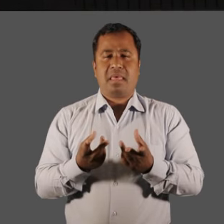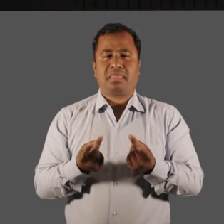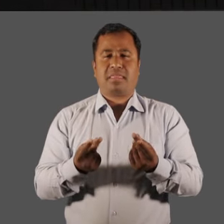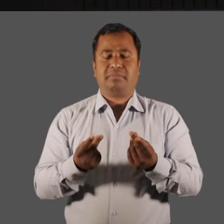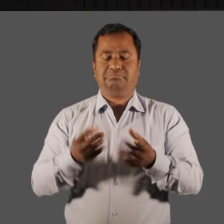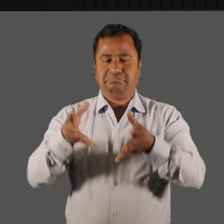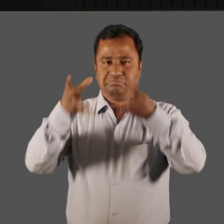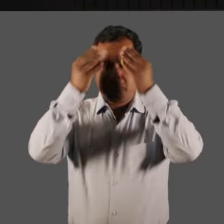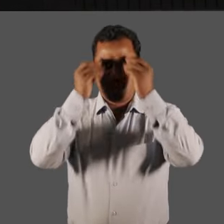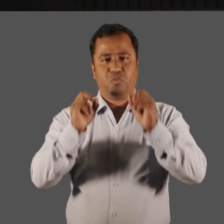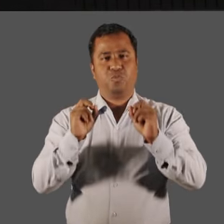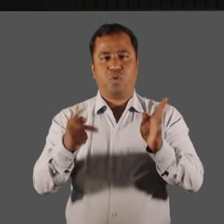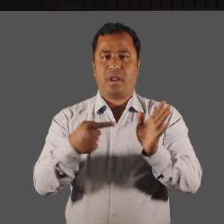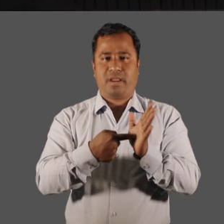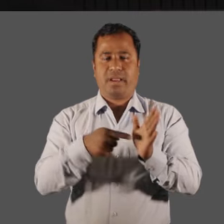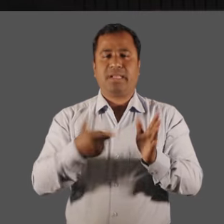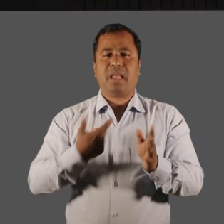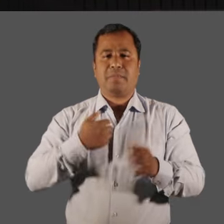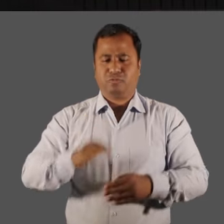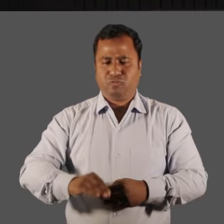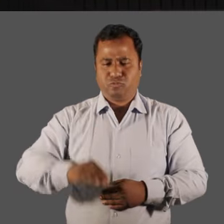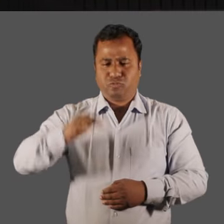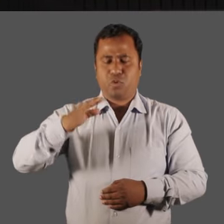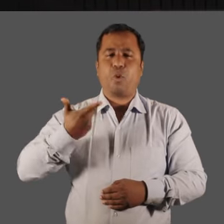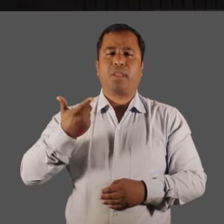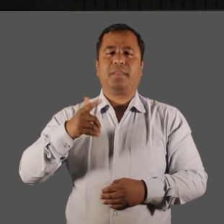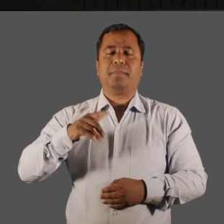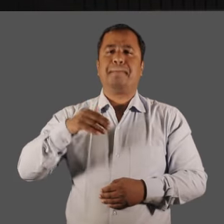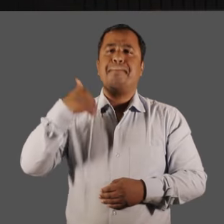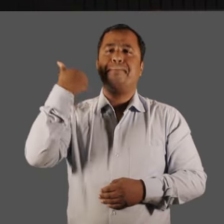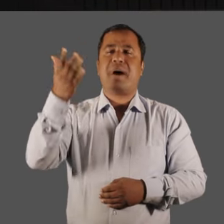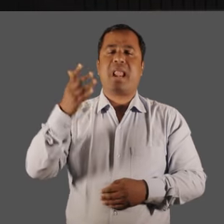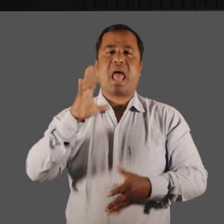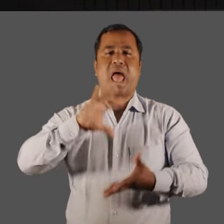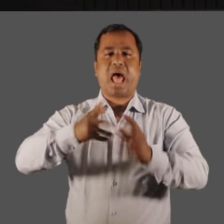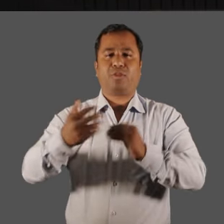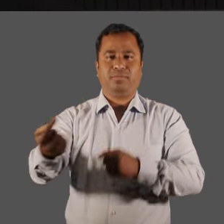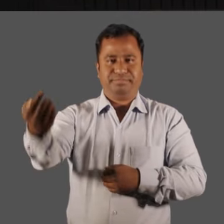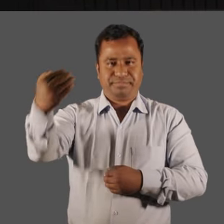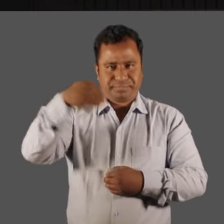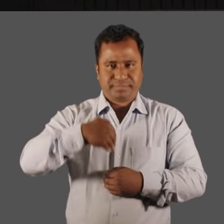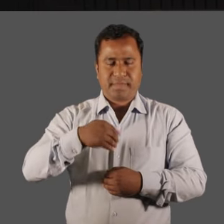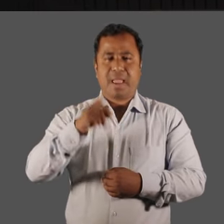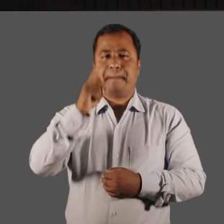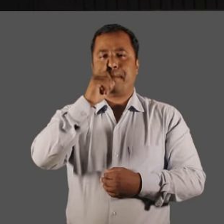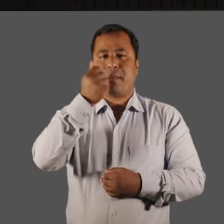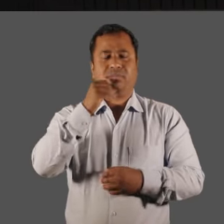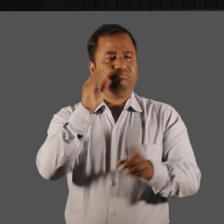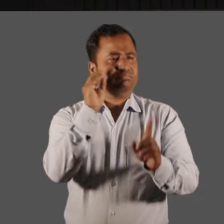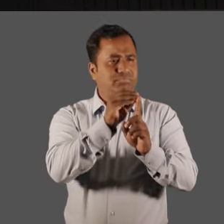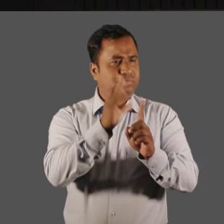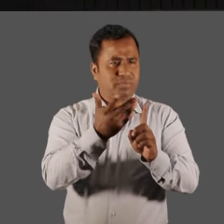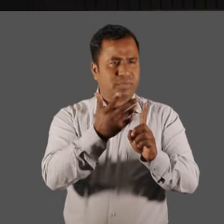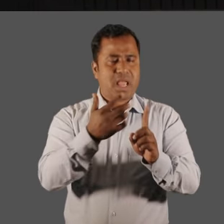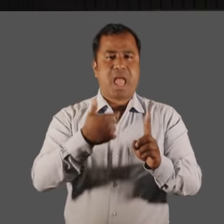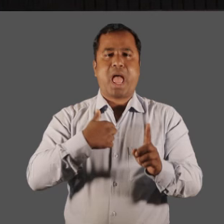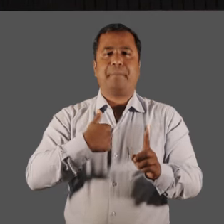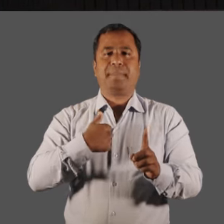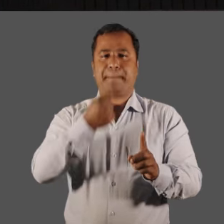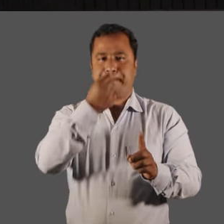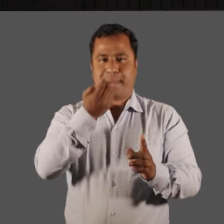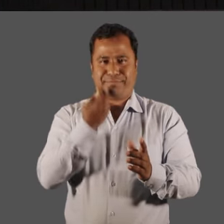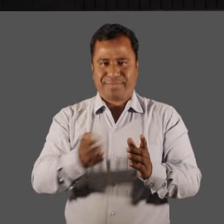সেই ক্ষেত্রে একদম ছোটবেলায় বাইরে থেকে যদি কেউ আসতেন, তারা হয়তো কিছু বলছেন আমার বাবা-মাকে, বুঝতে পারছেন না। তখন আমি কিন্তু ওই